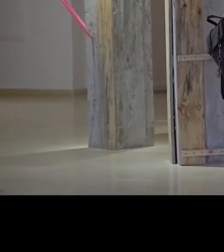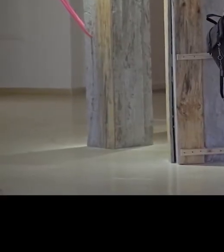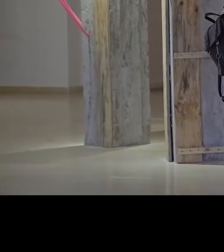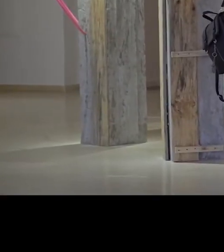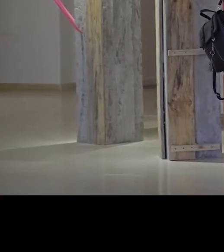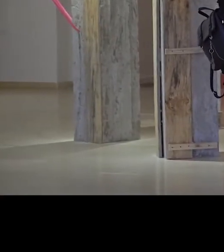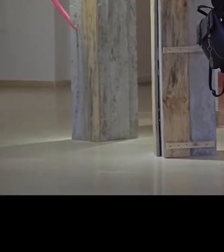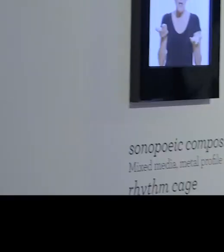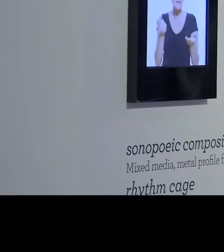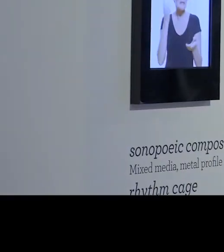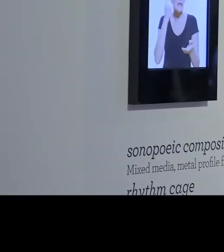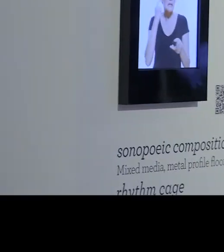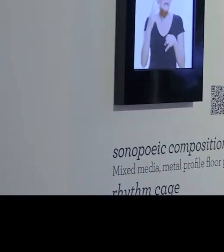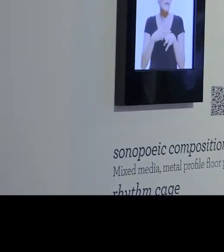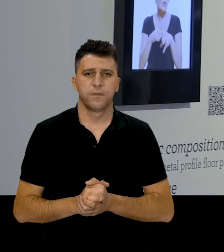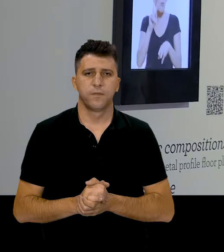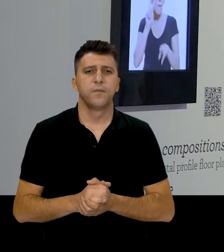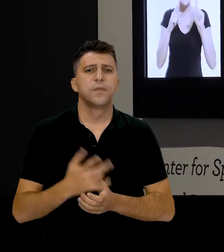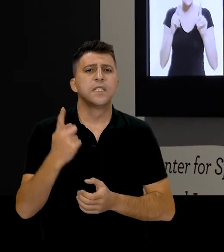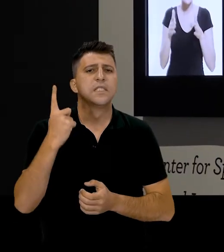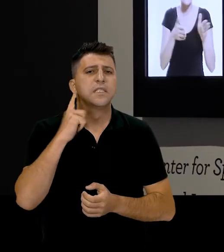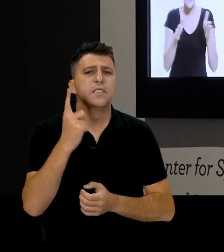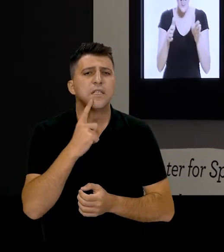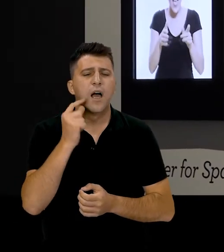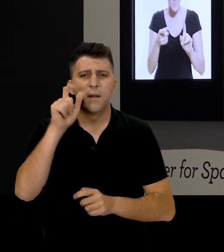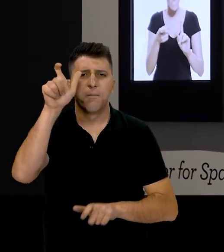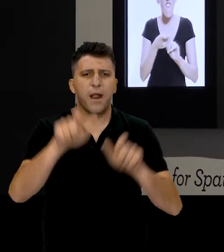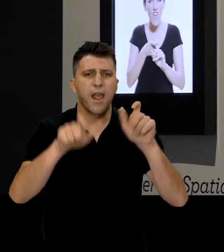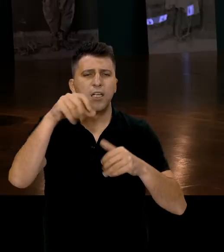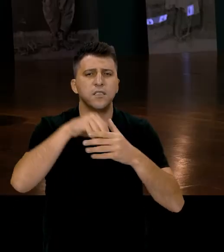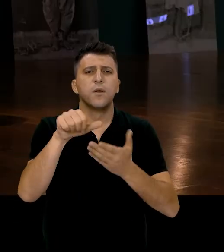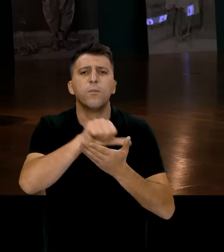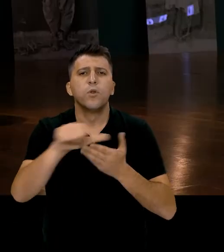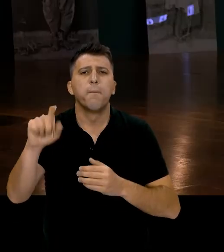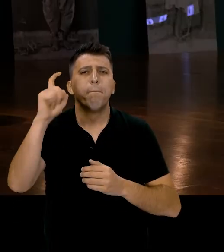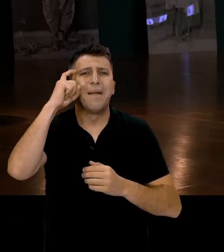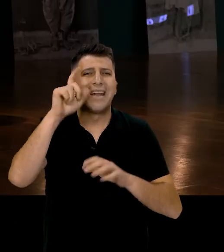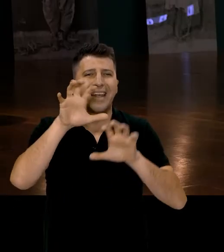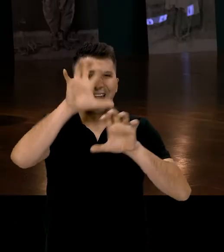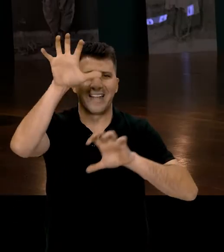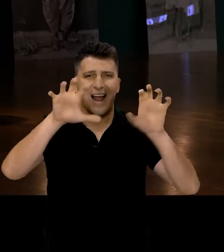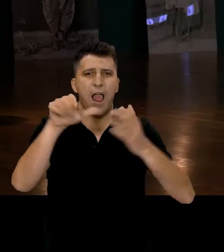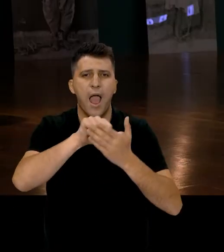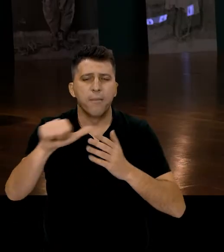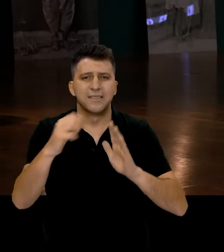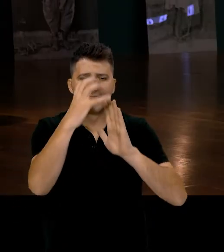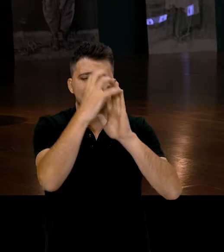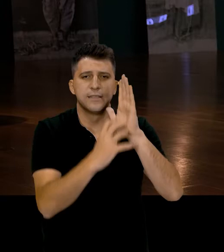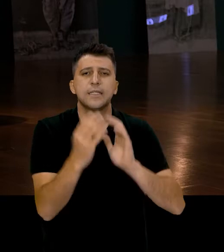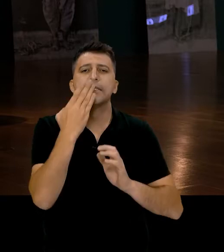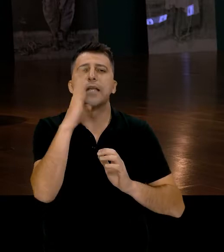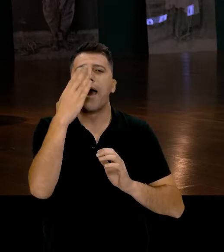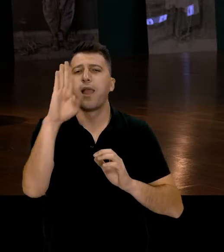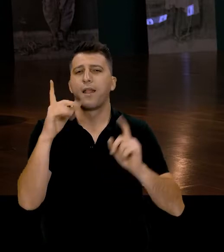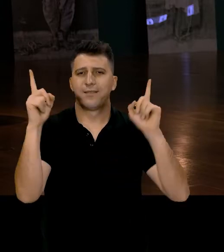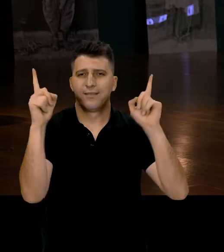Bir direniş olarak sağır bireyler için bütün bilgi panolarını, metinleri sadeleştirip